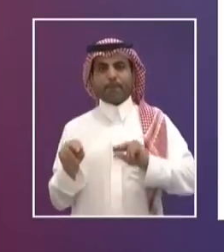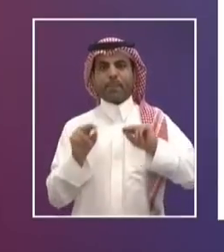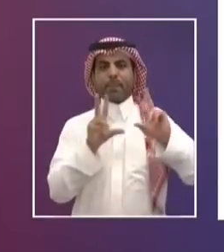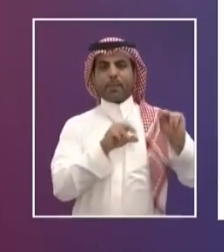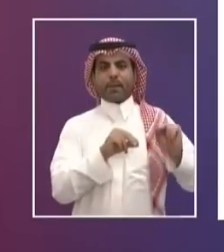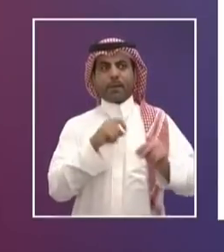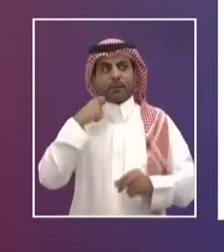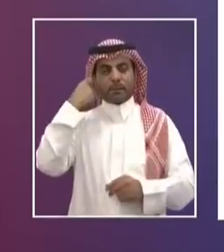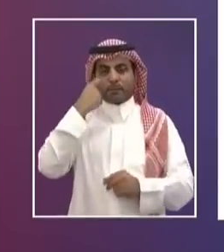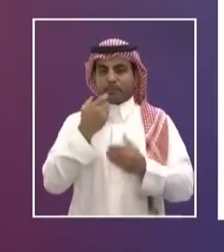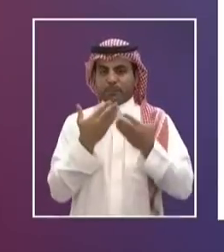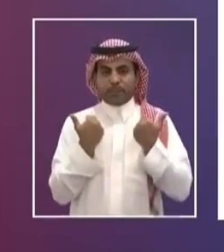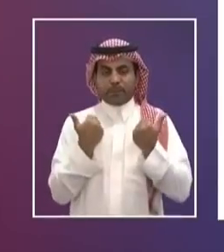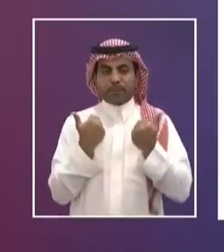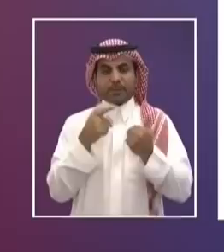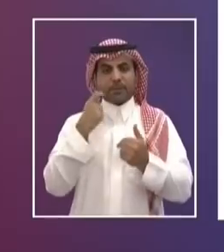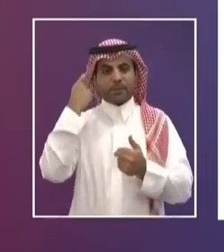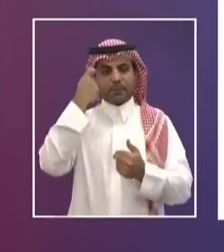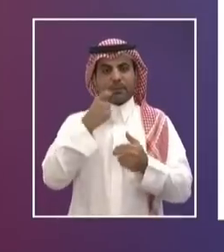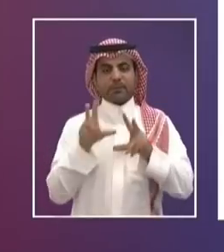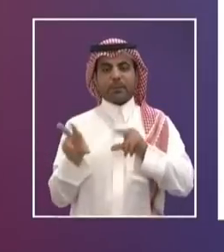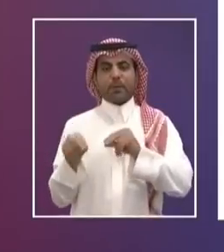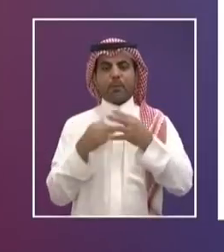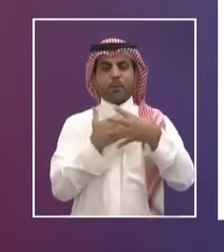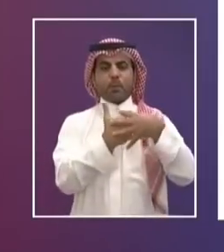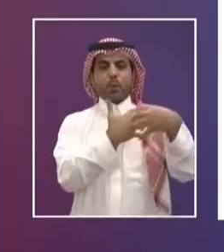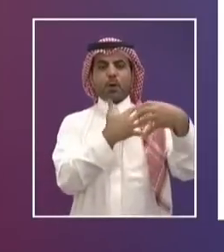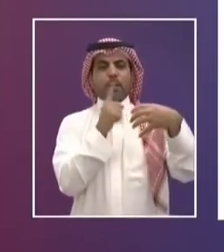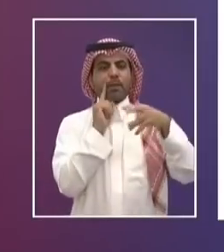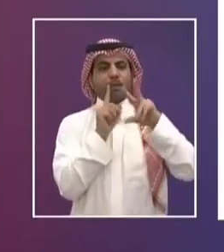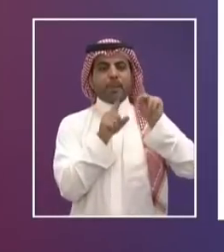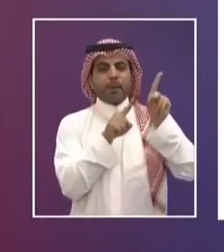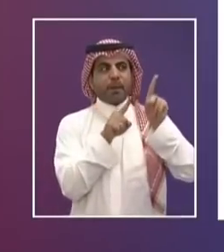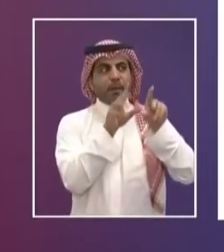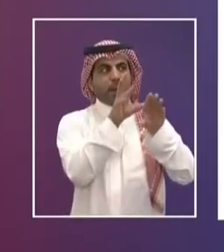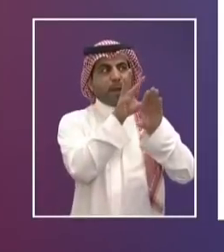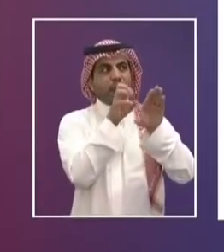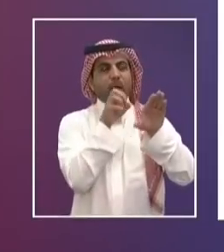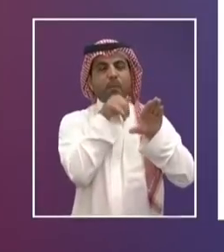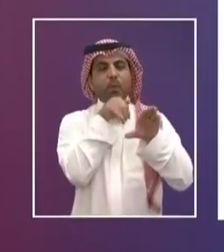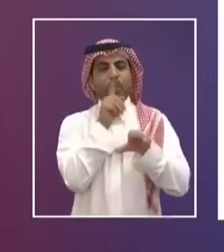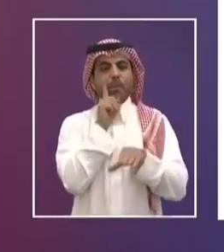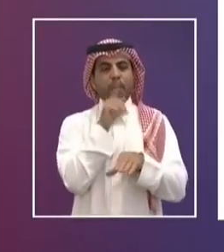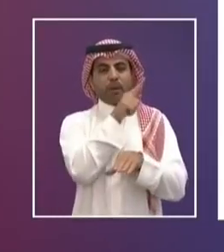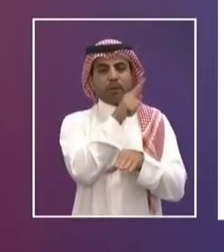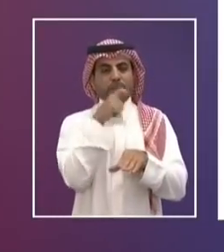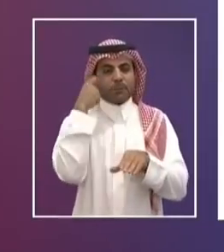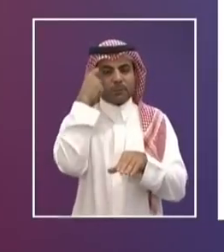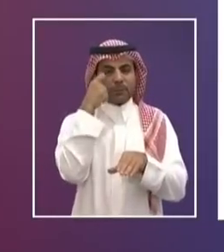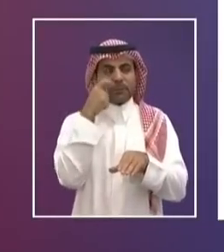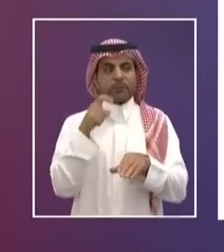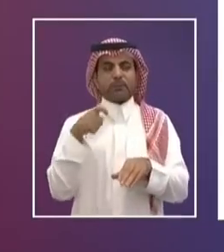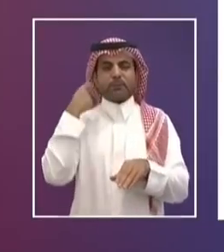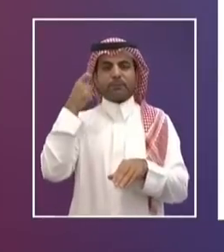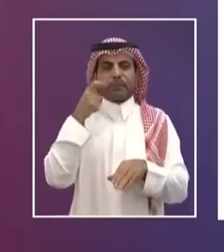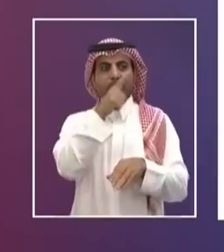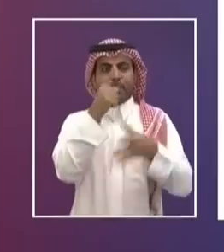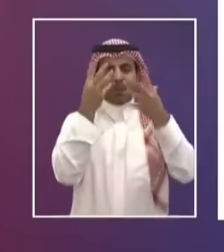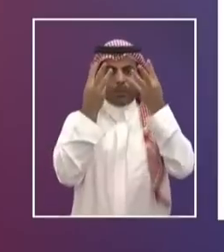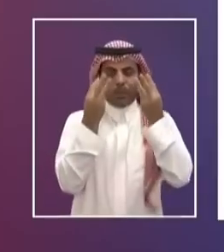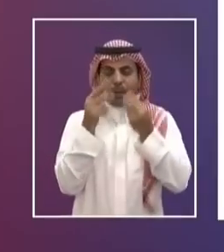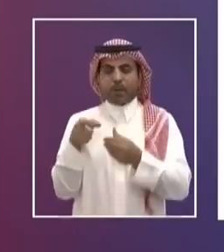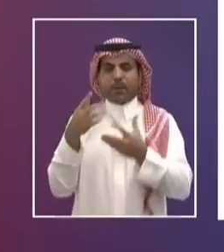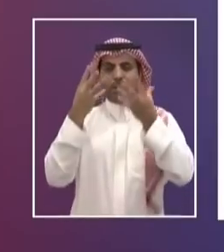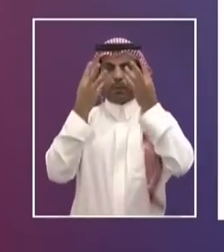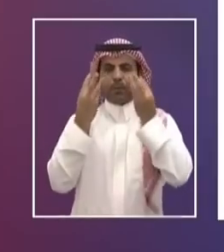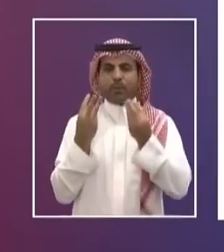نعمل تحكم في قلق الكبار وبالذات الآباء والأمهات، كلما استجاب الطفل